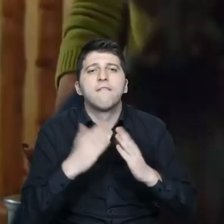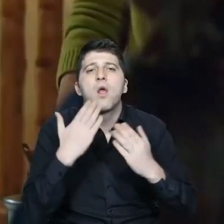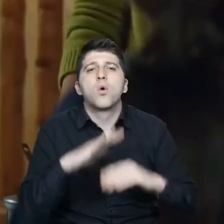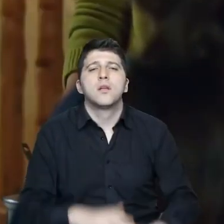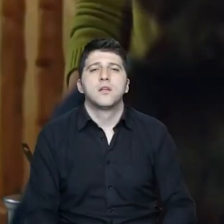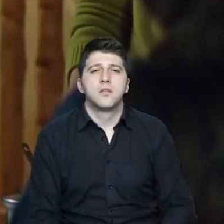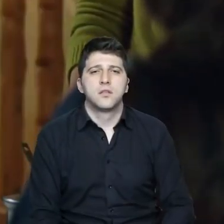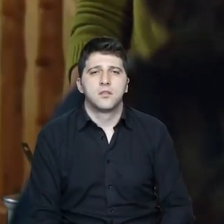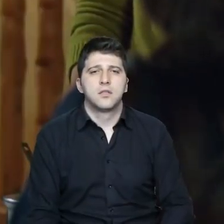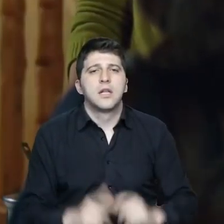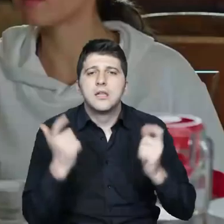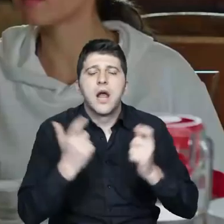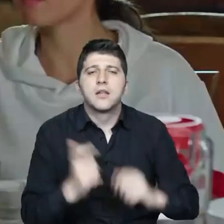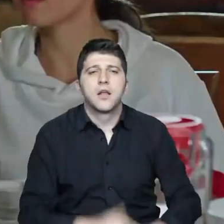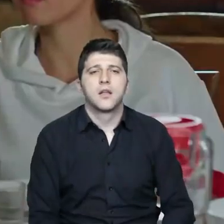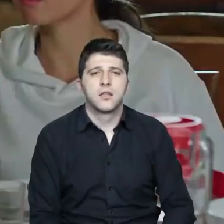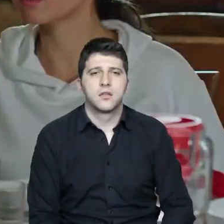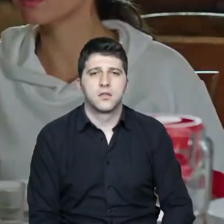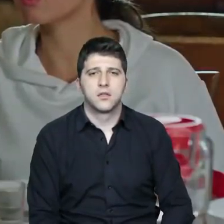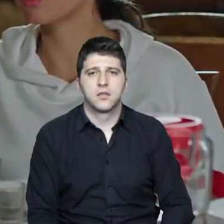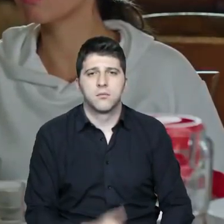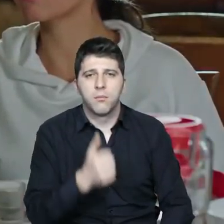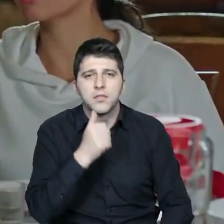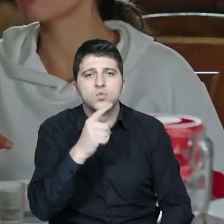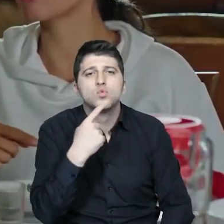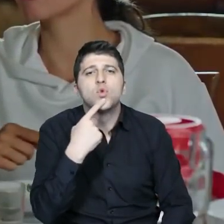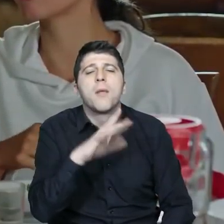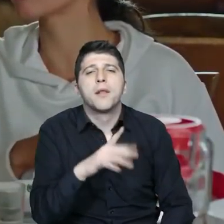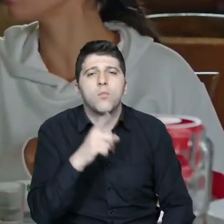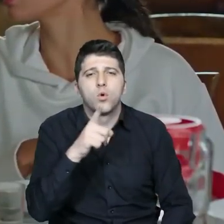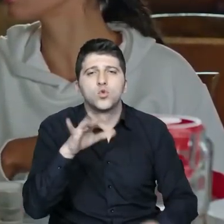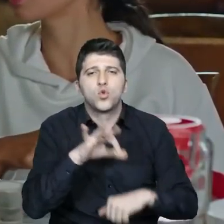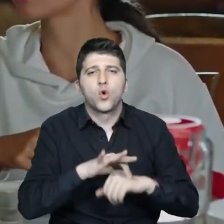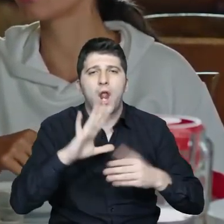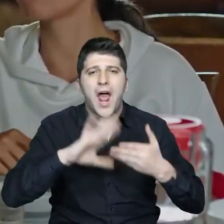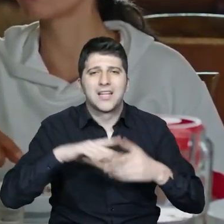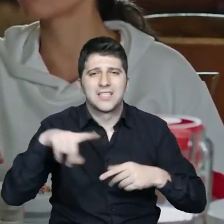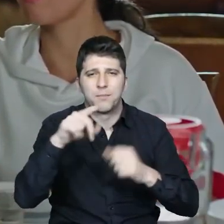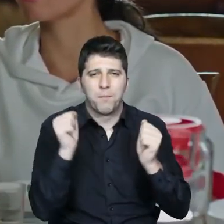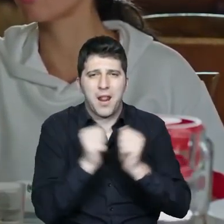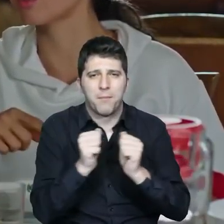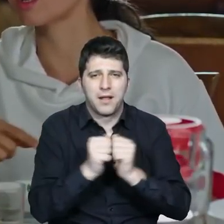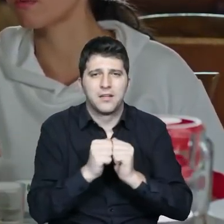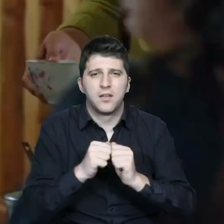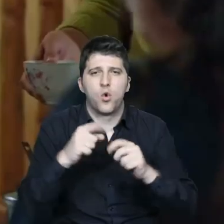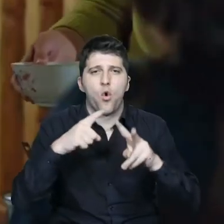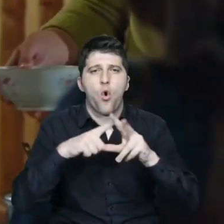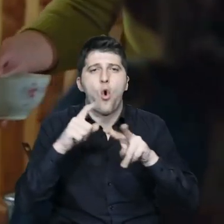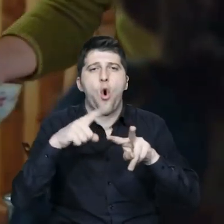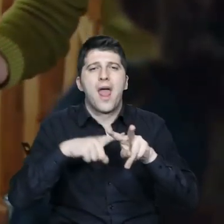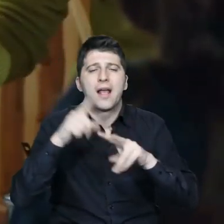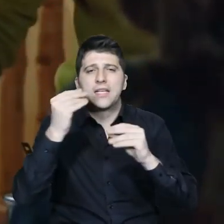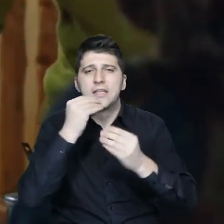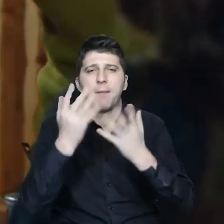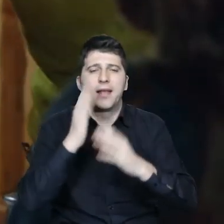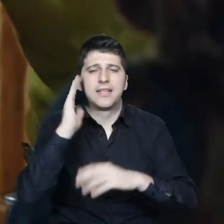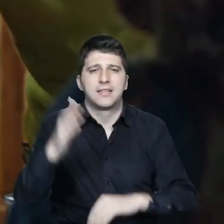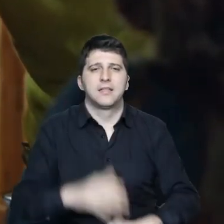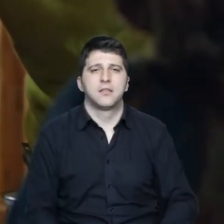ki. Nerede? Baba sana söylemedim şey, o doktor arkadaşlarıyla birlikte konağa yemeğe gitmişti.